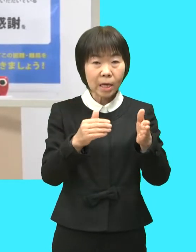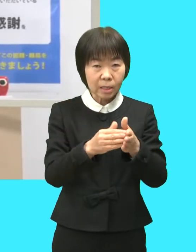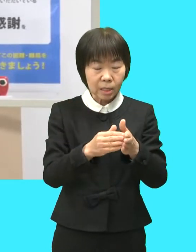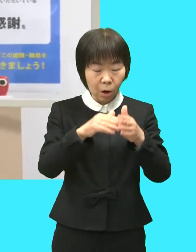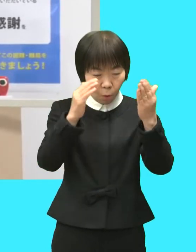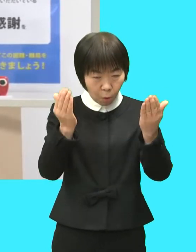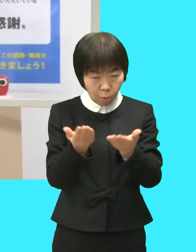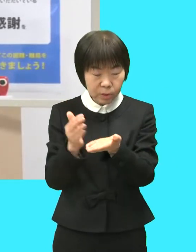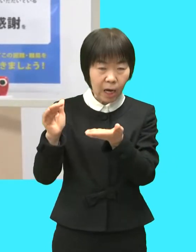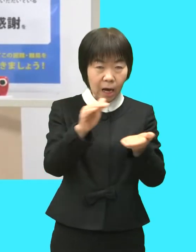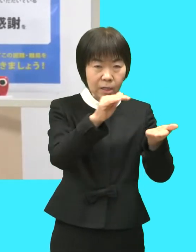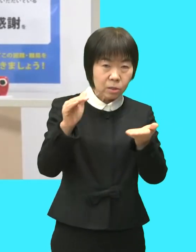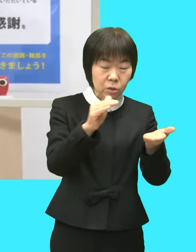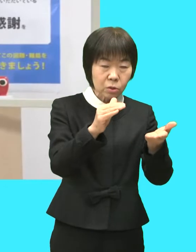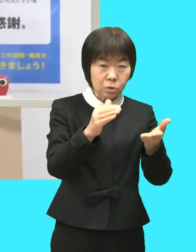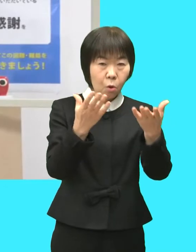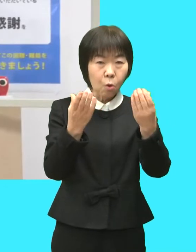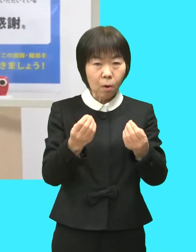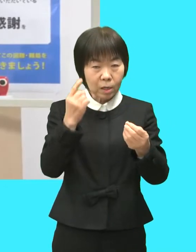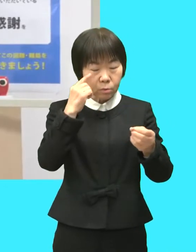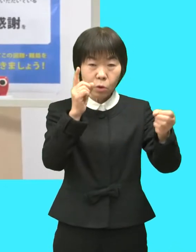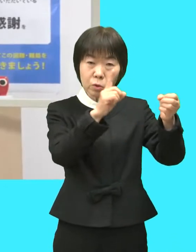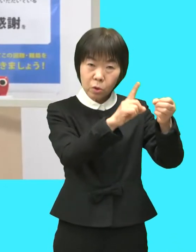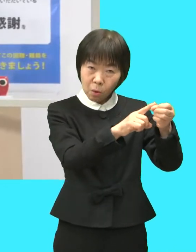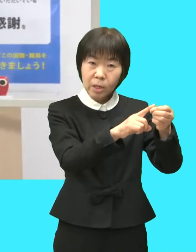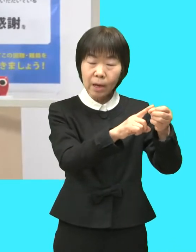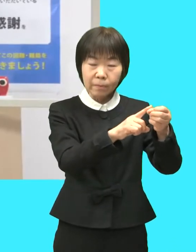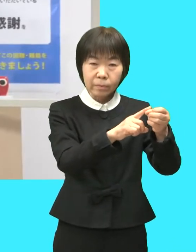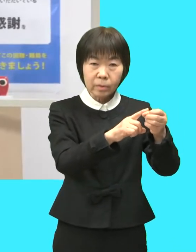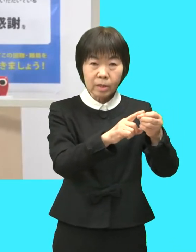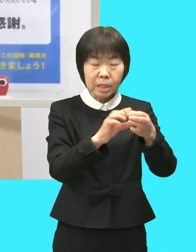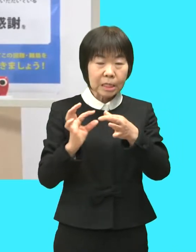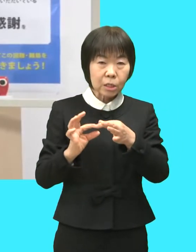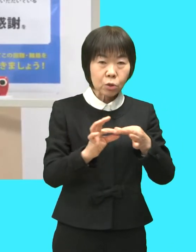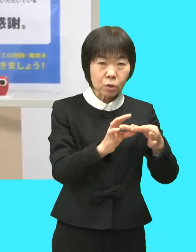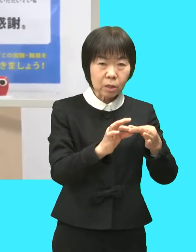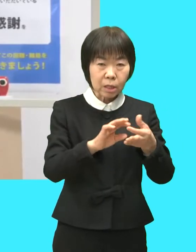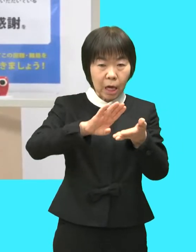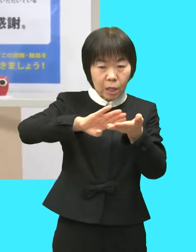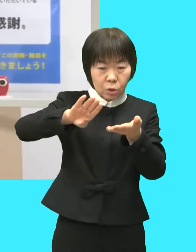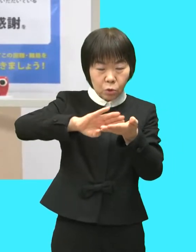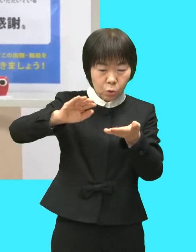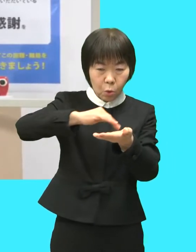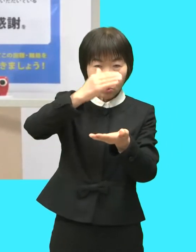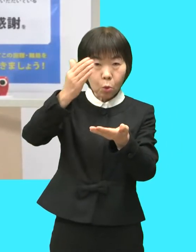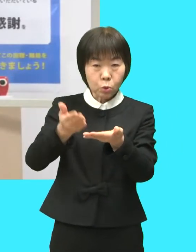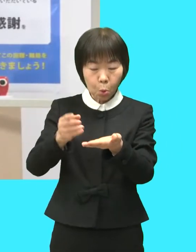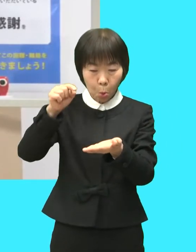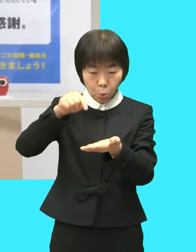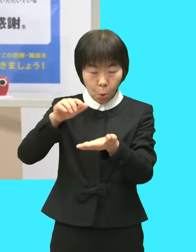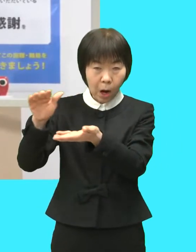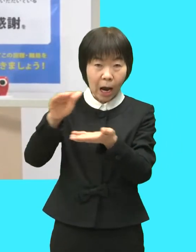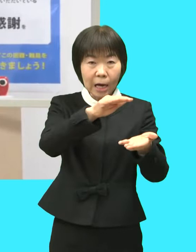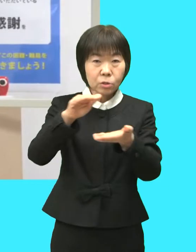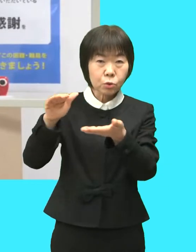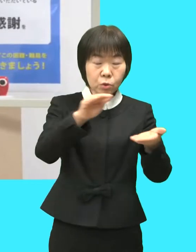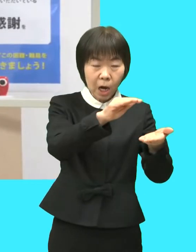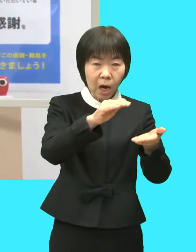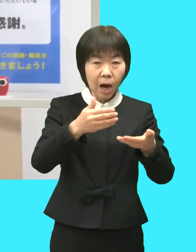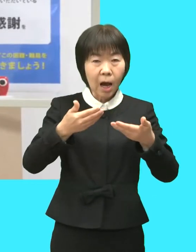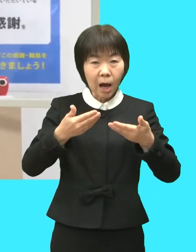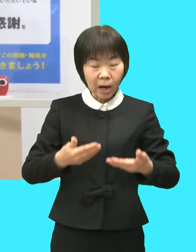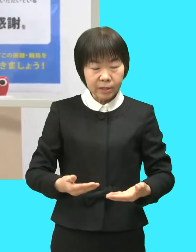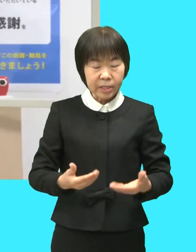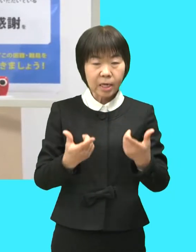入を完了させる目標とされており、引き続き除去土壌等の搬入などが安全